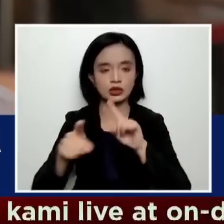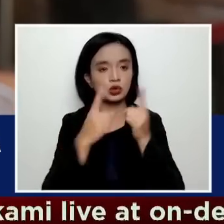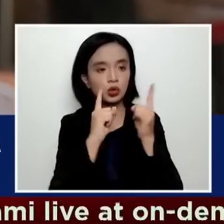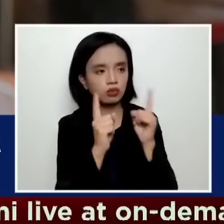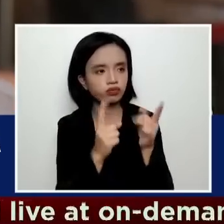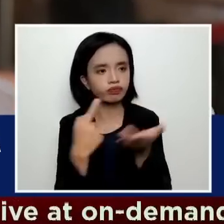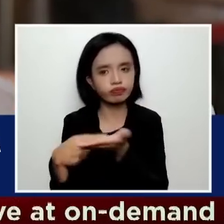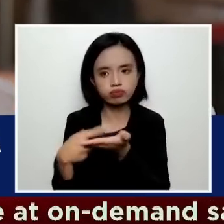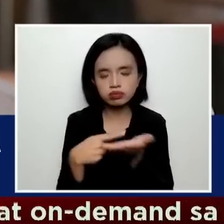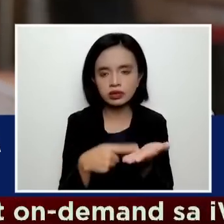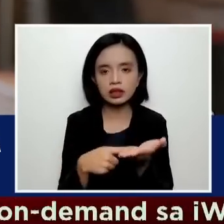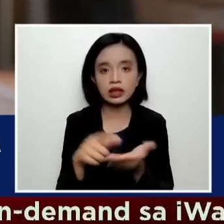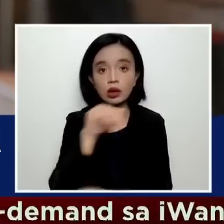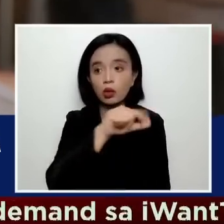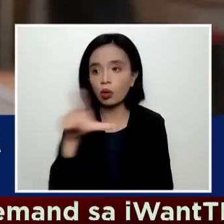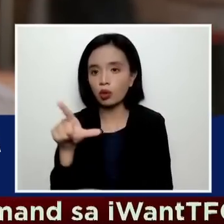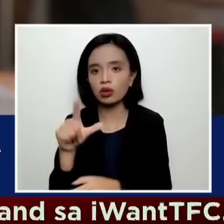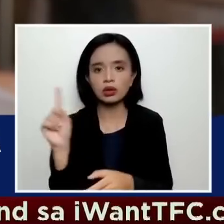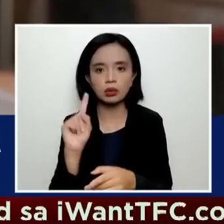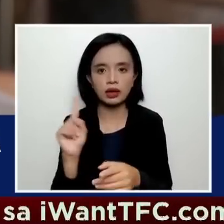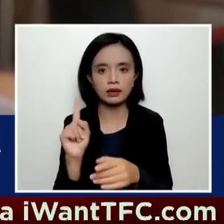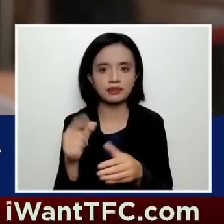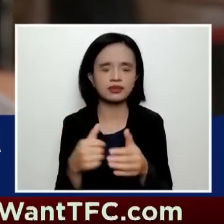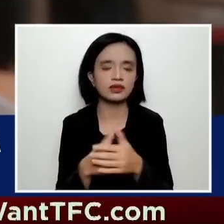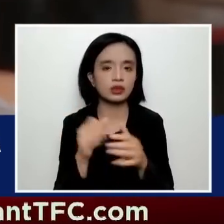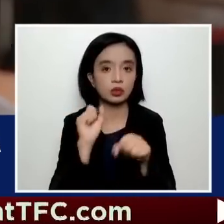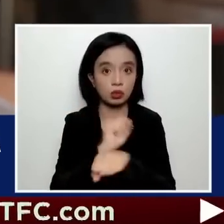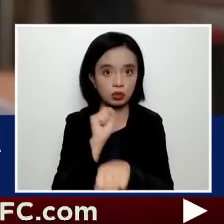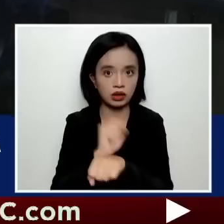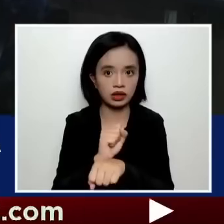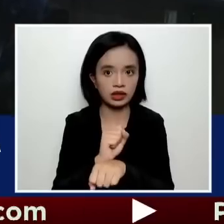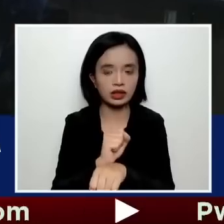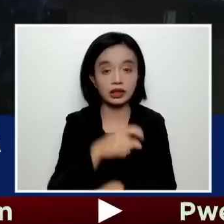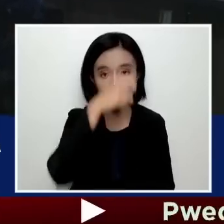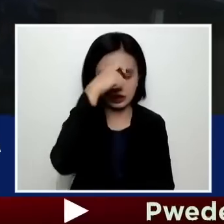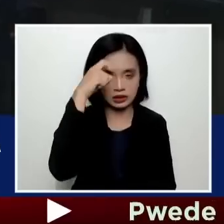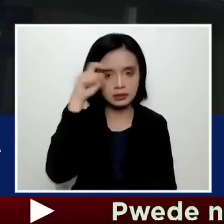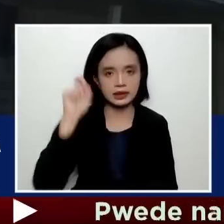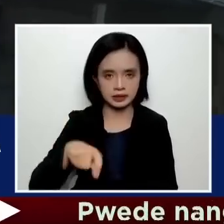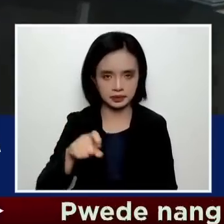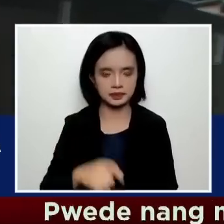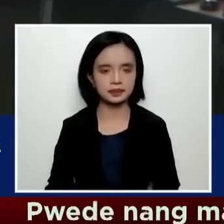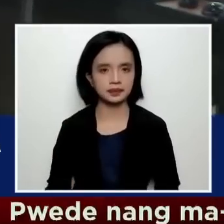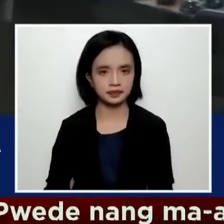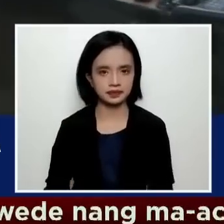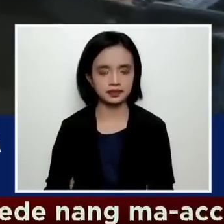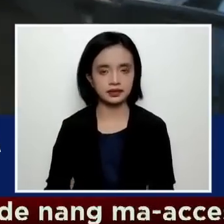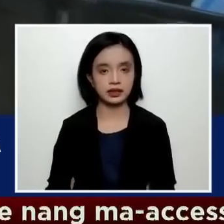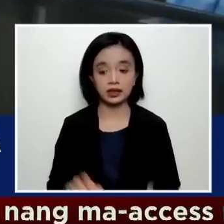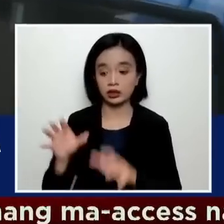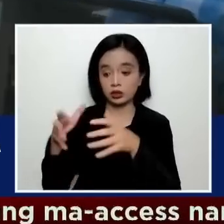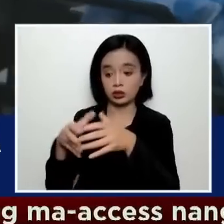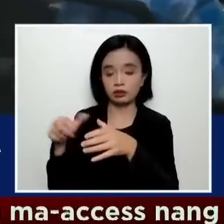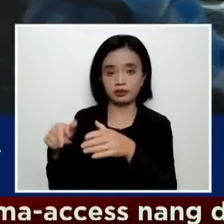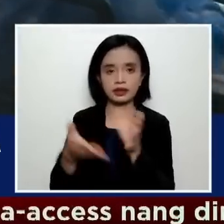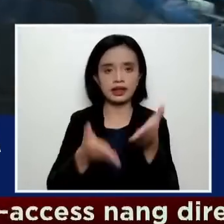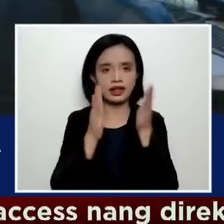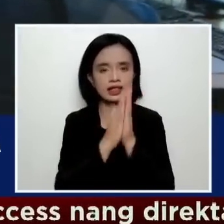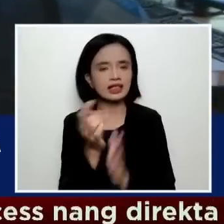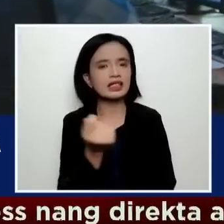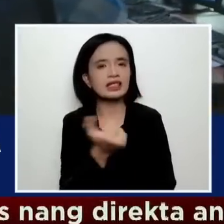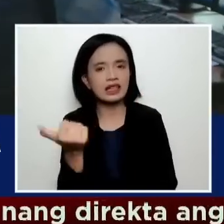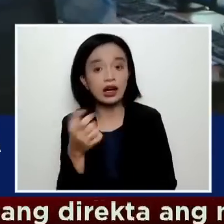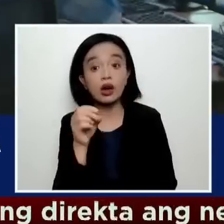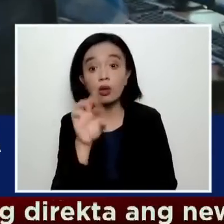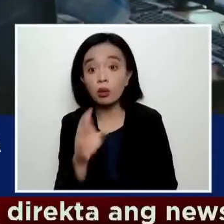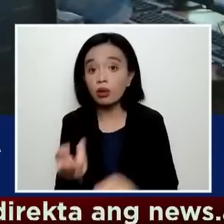yun, lahat sila tumatakbo. Yung mga dapat tumakbo nung summer, tatakbo. Ang hirit ng grupo, alisin na o taasan